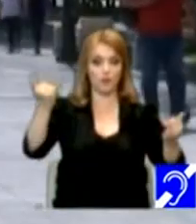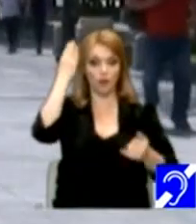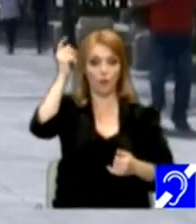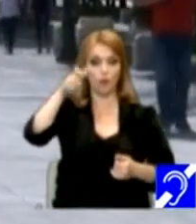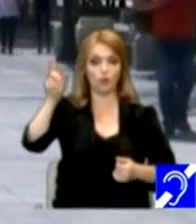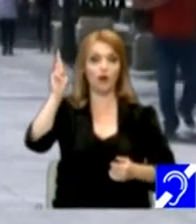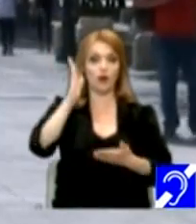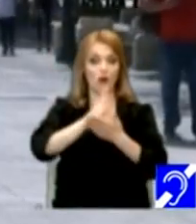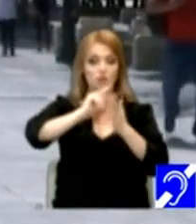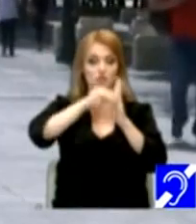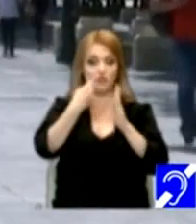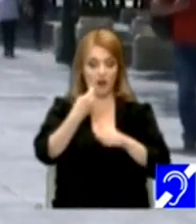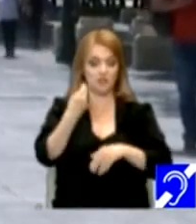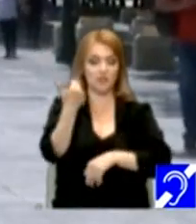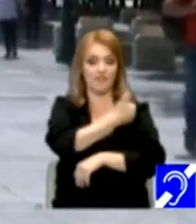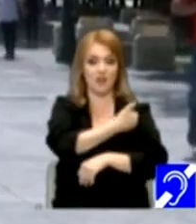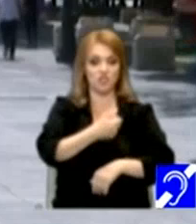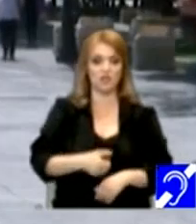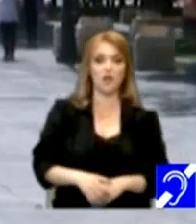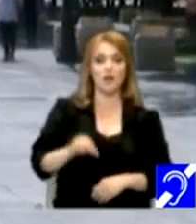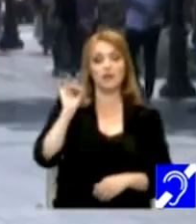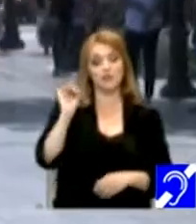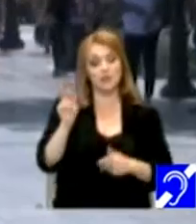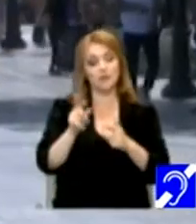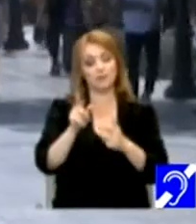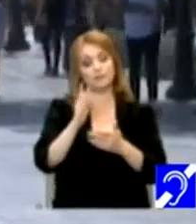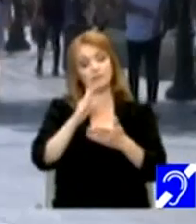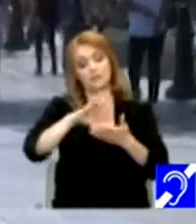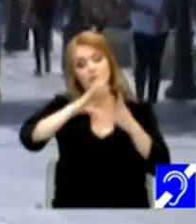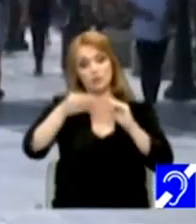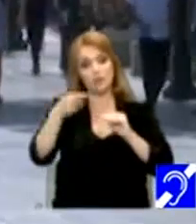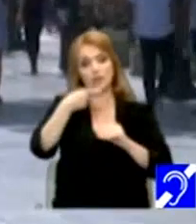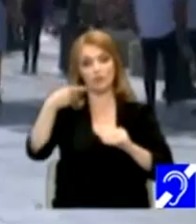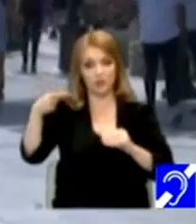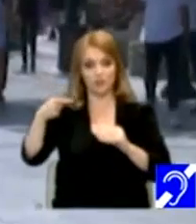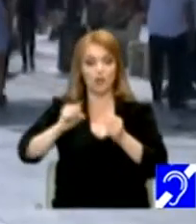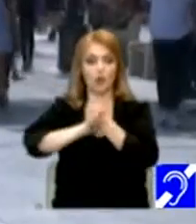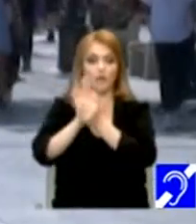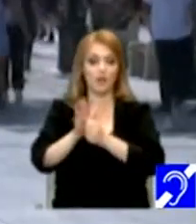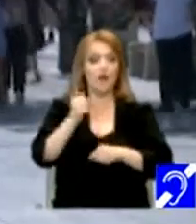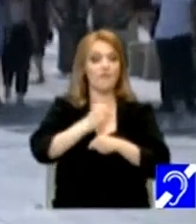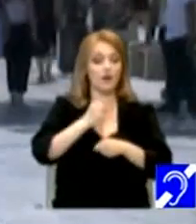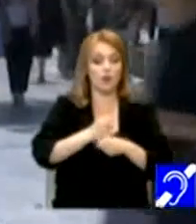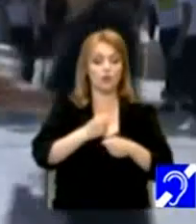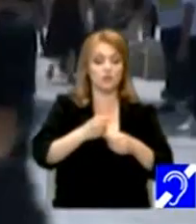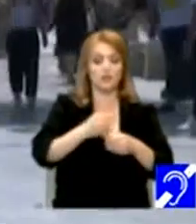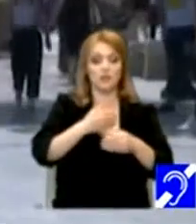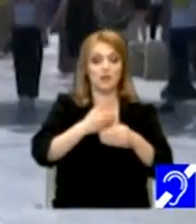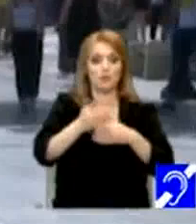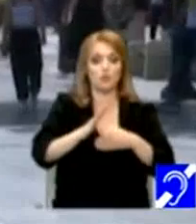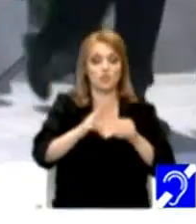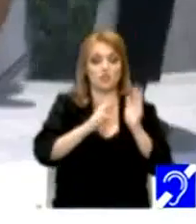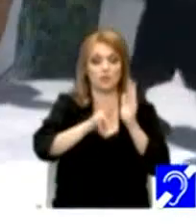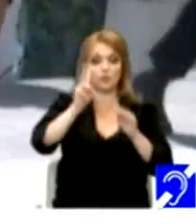basarabenii deținători ai certificatelor de vaccinare sau a testului PCR negativ la COVID, efectuat în ultimele 72 de